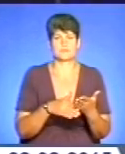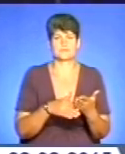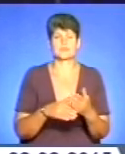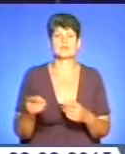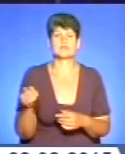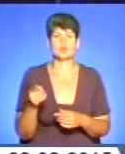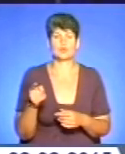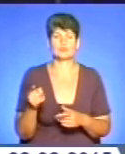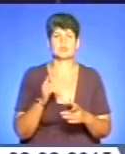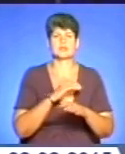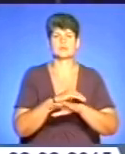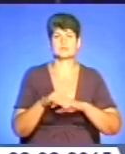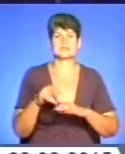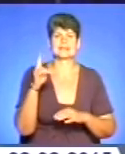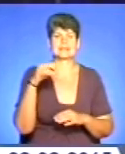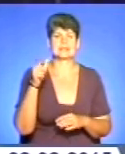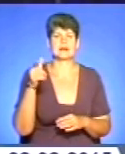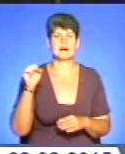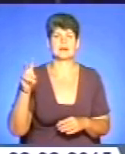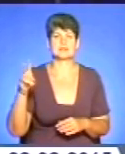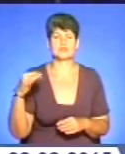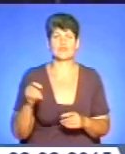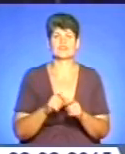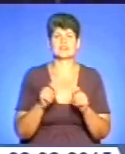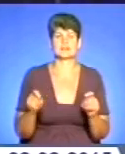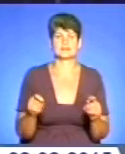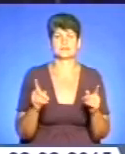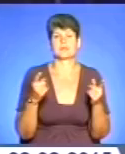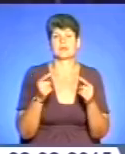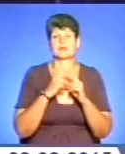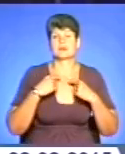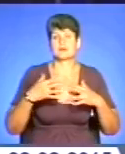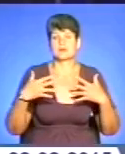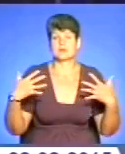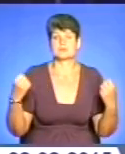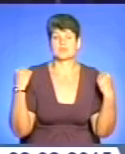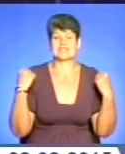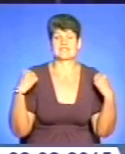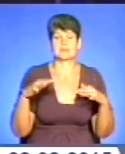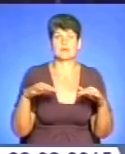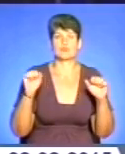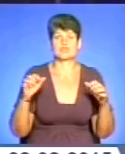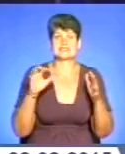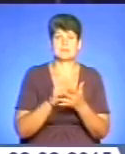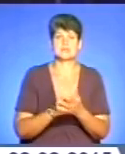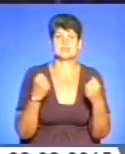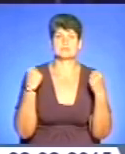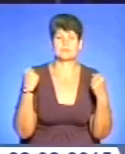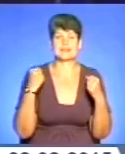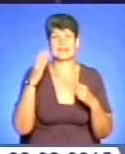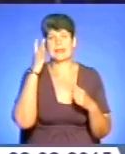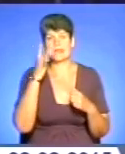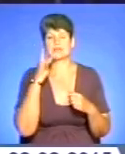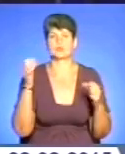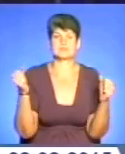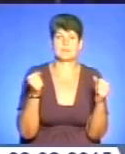У Тернополі на бульварі Данила Галицького відкрили універсальний спортивний майданчик. Там зможуть займатися спортсмени літом і зимою. Проводитимуть